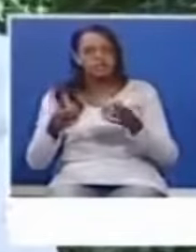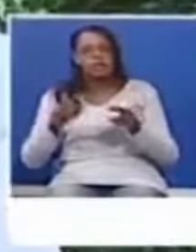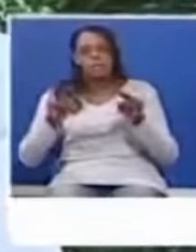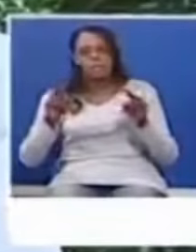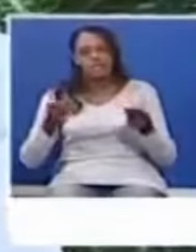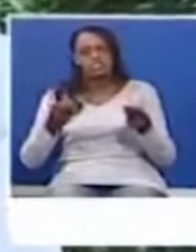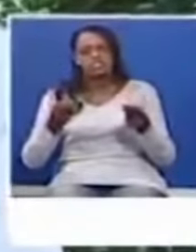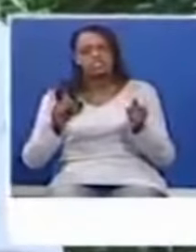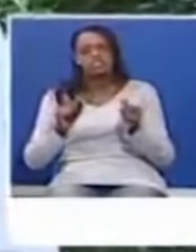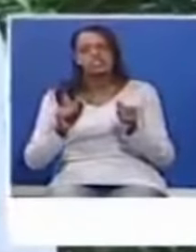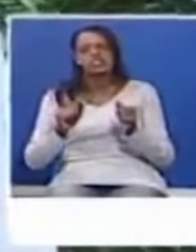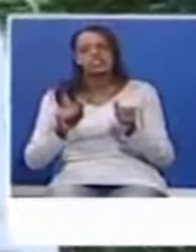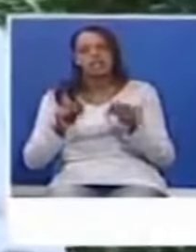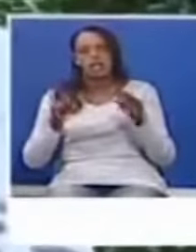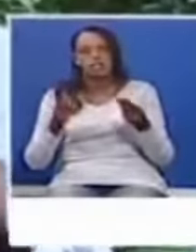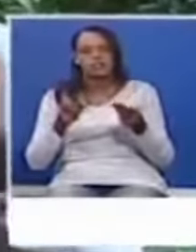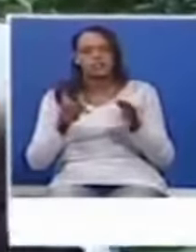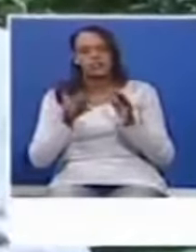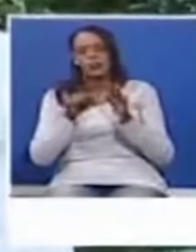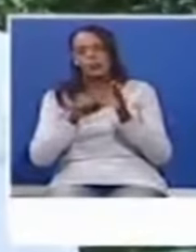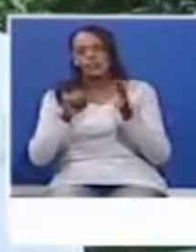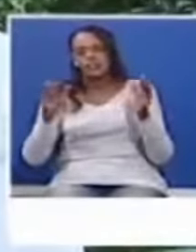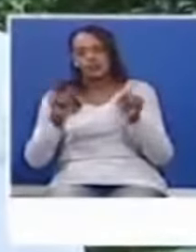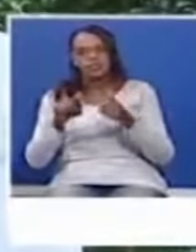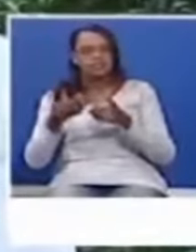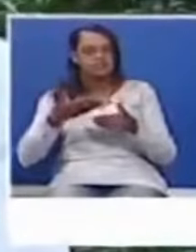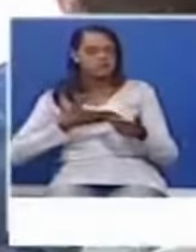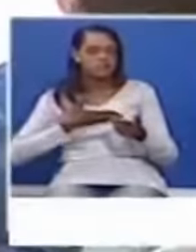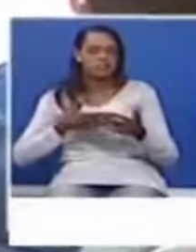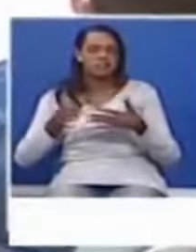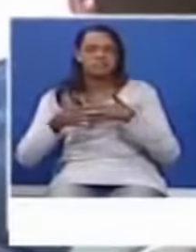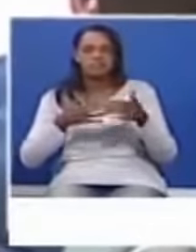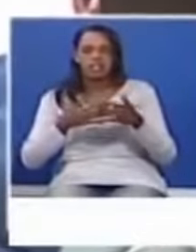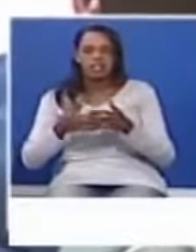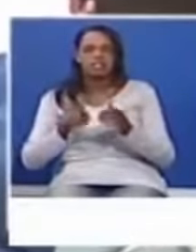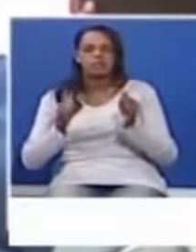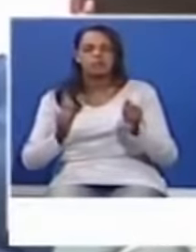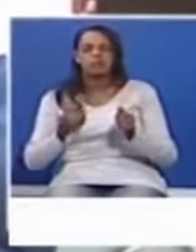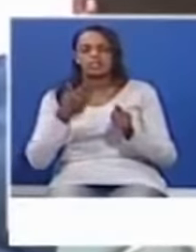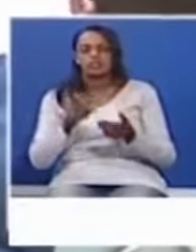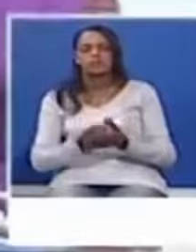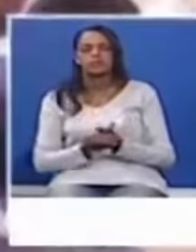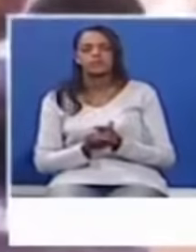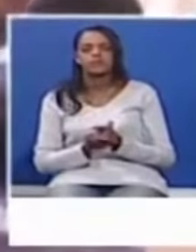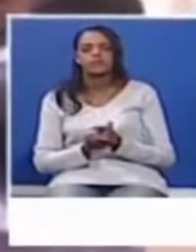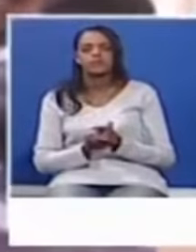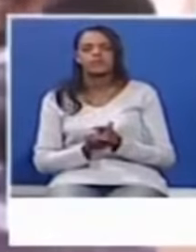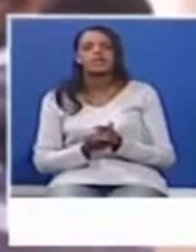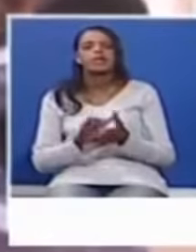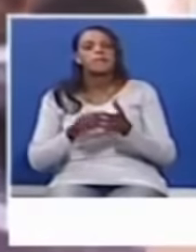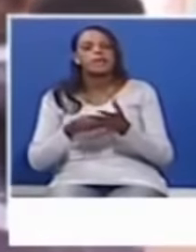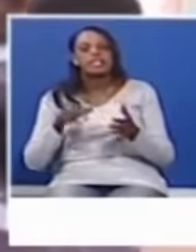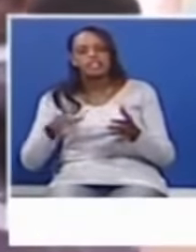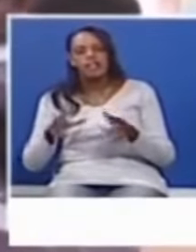ብሓድሽ ሓድሽ ውጥን ኣምፅኢካ ዝያዳ ስራሕ ንምብርታዕ ዝዓለመ እዩ ንምኽንያት ምቕያር ዕለት ሃገራዊ መዓልቲ